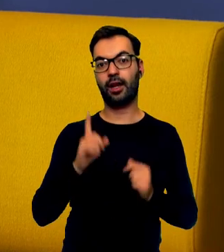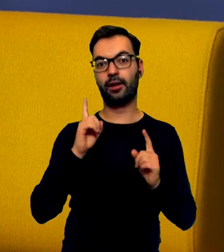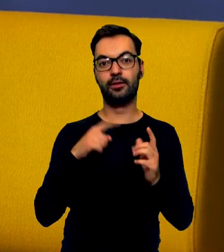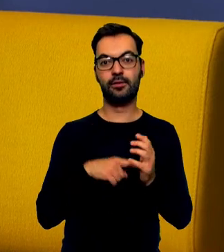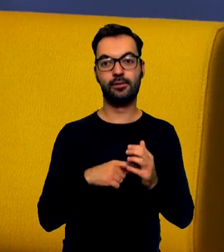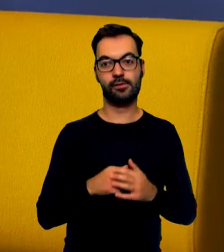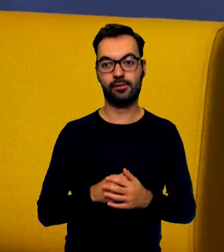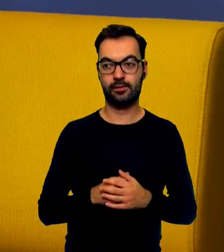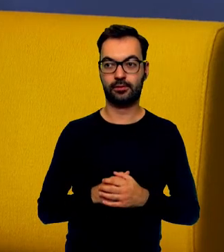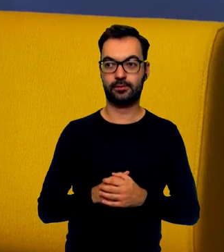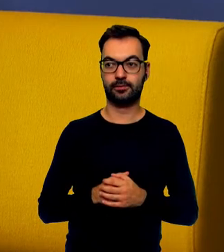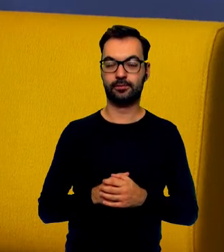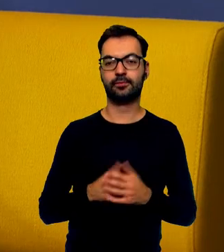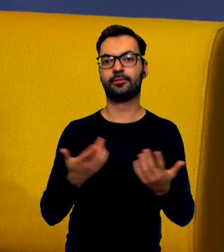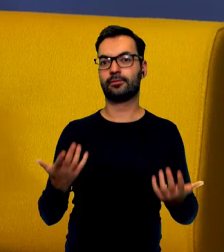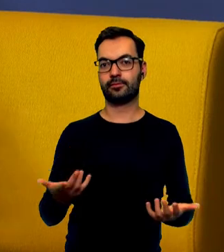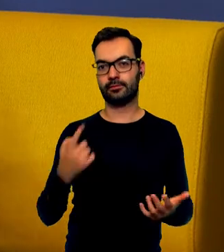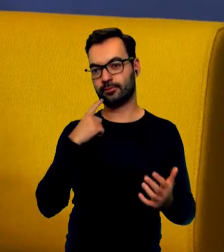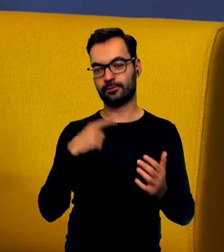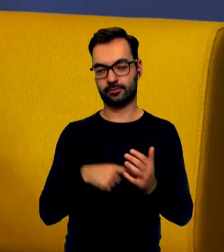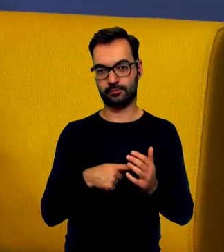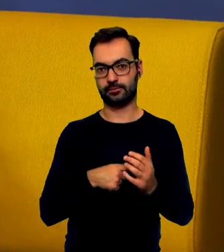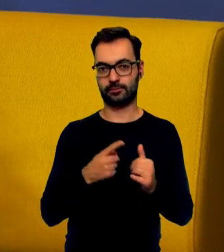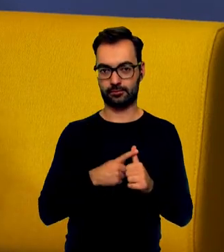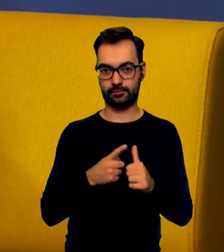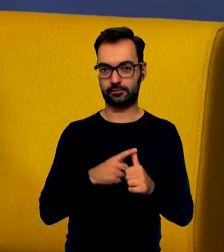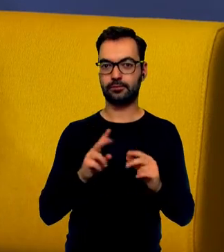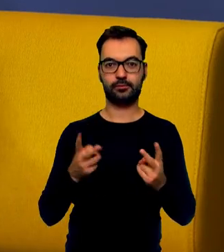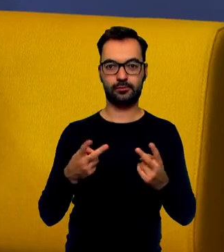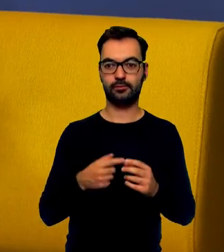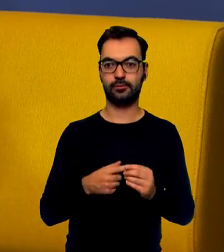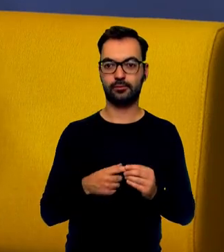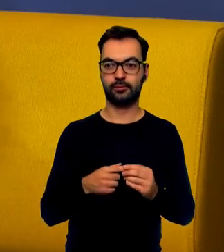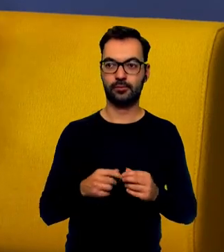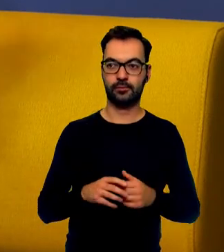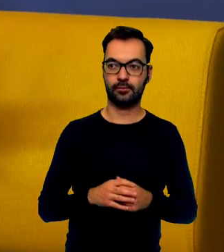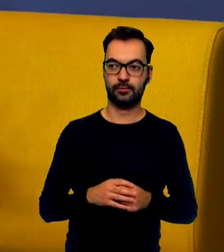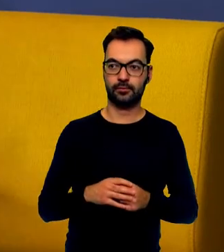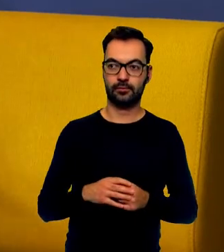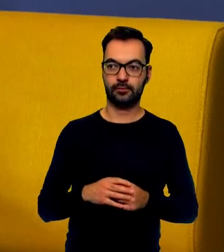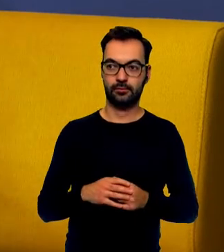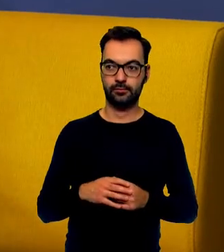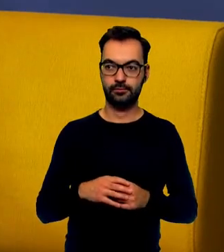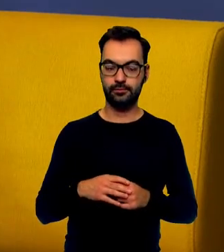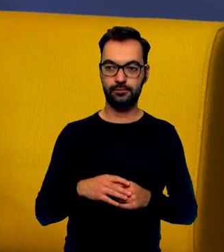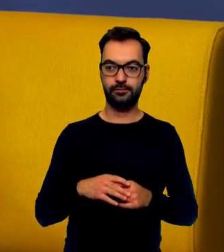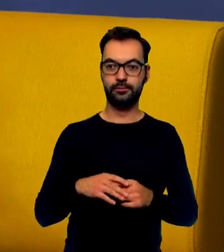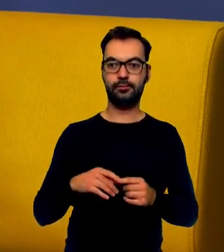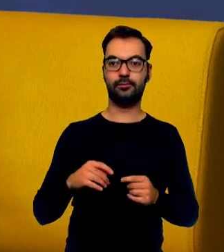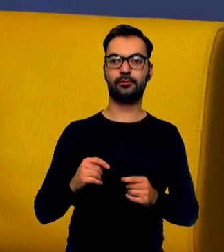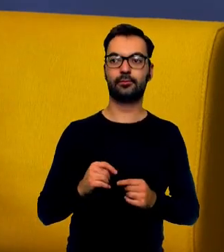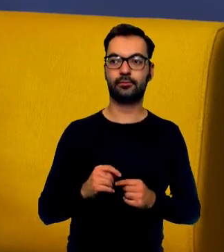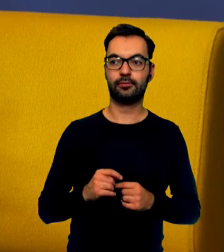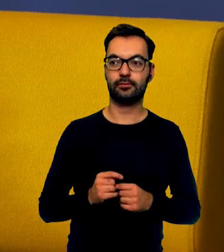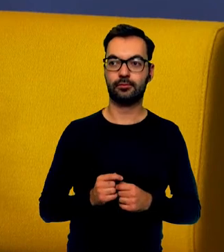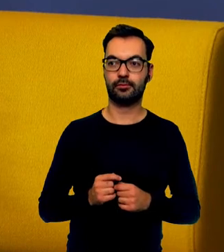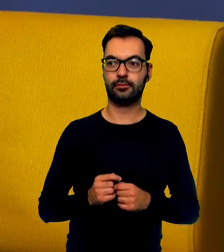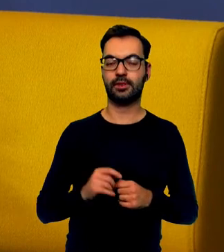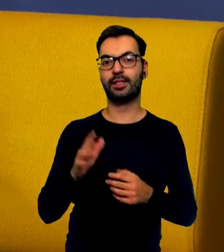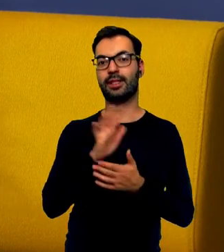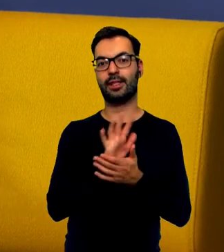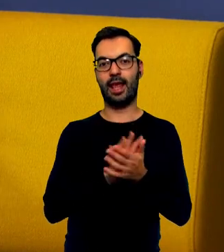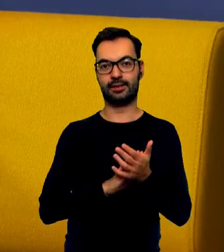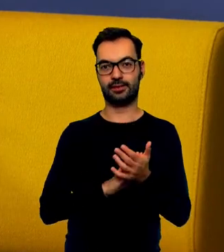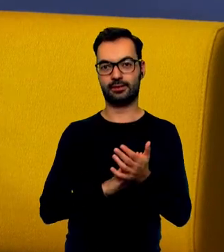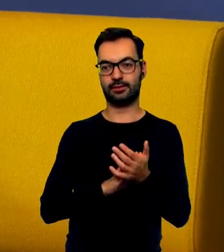to, no właśnie, po pierwsze z tego tekstu fundacyjnego dla